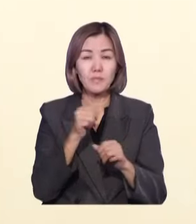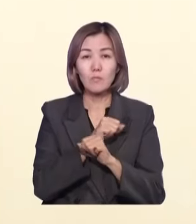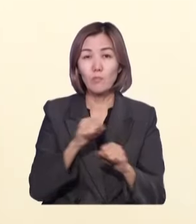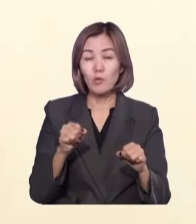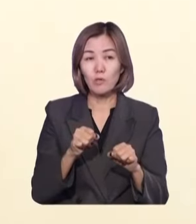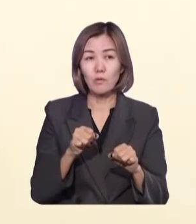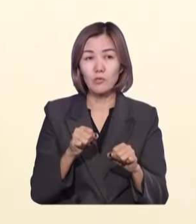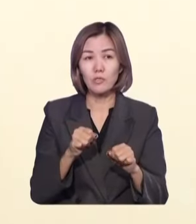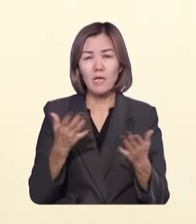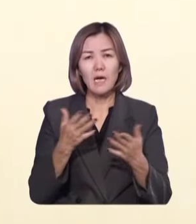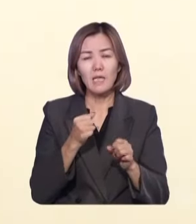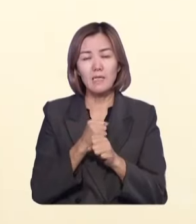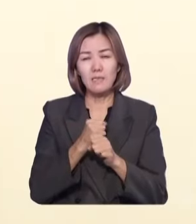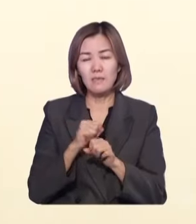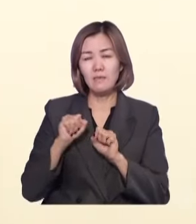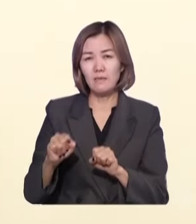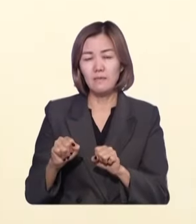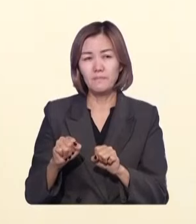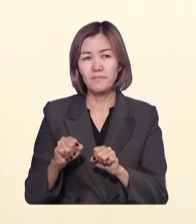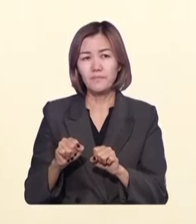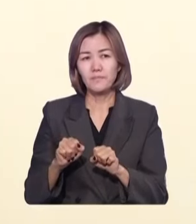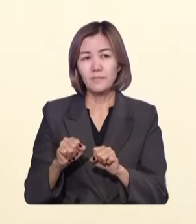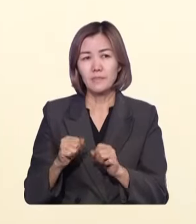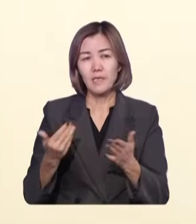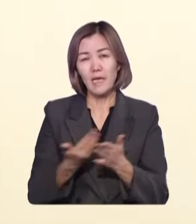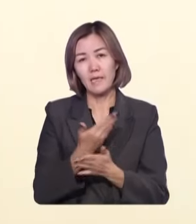болдырмау үшін, қалай оны сақталмау үшін біз ашық түрде